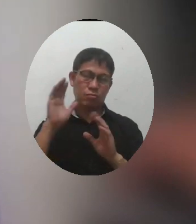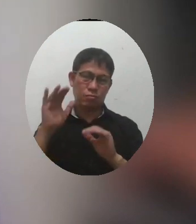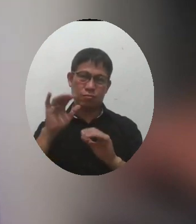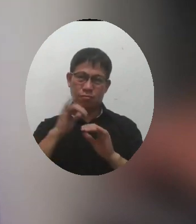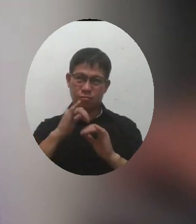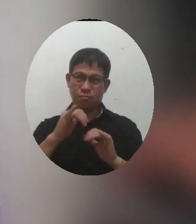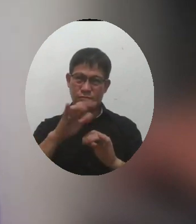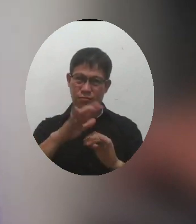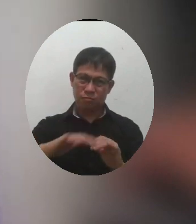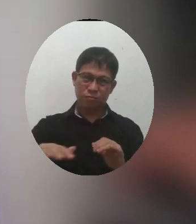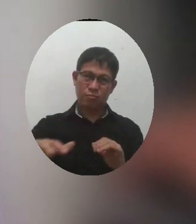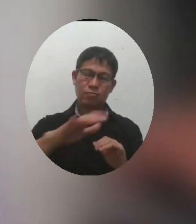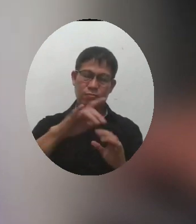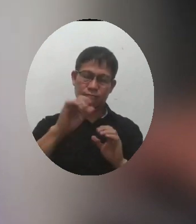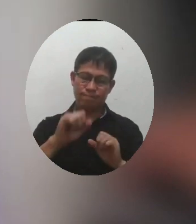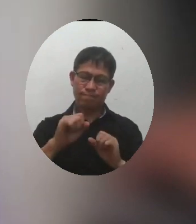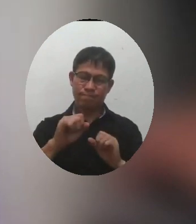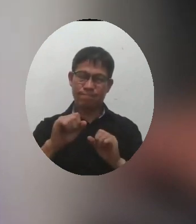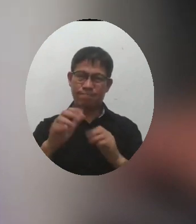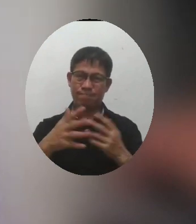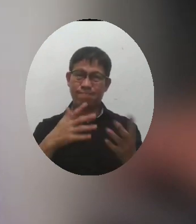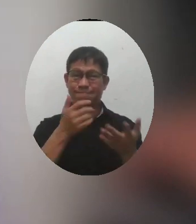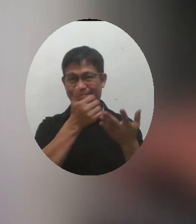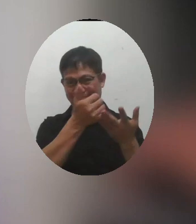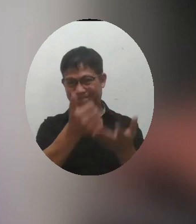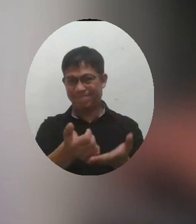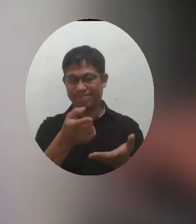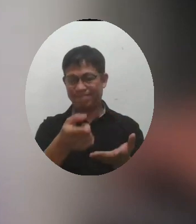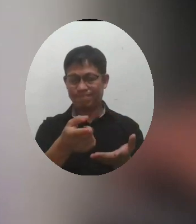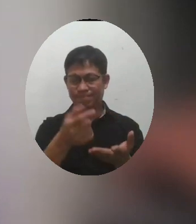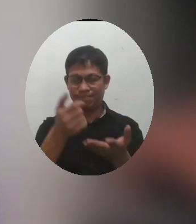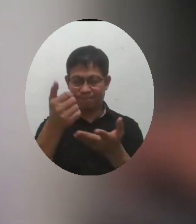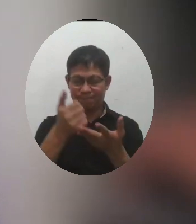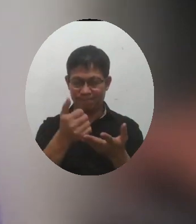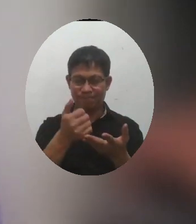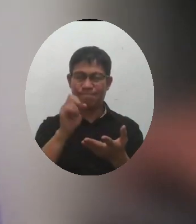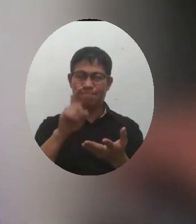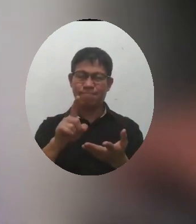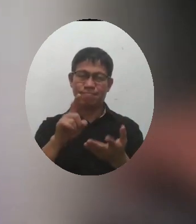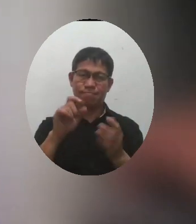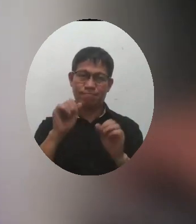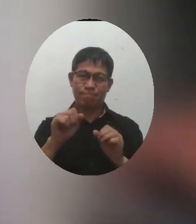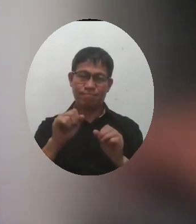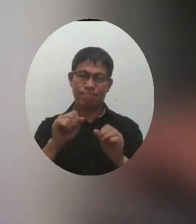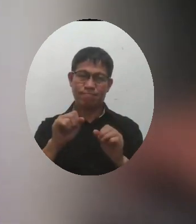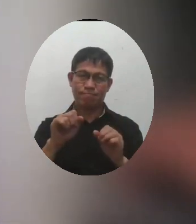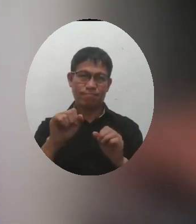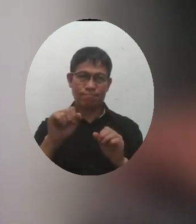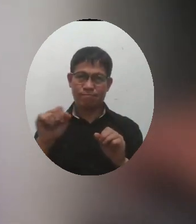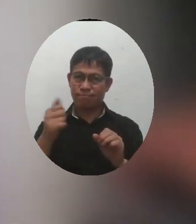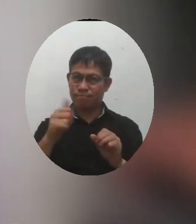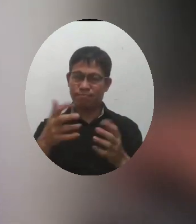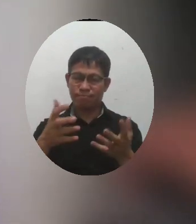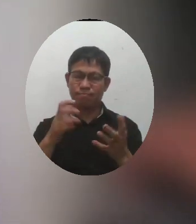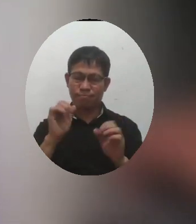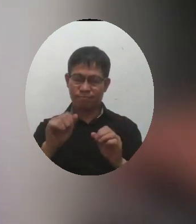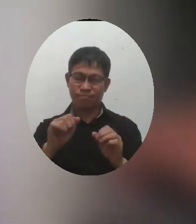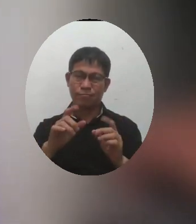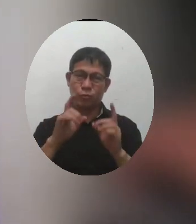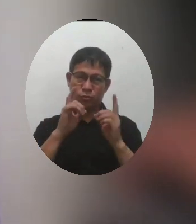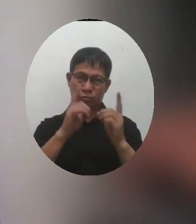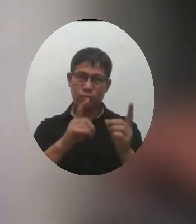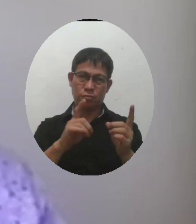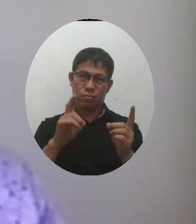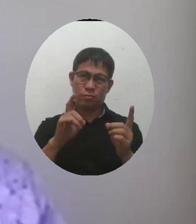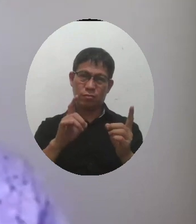nakaririnig at siya makapagbigay ng tulong kay Kyrill at matugunan ang kanyang pangangailangan para makarinig at